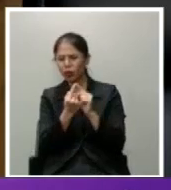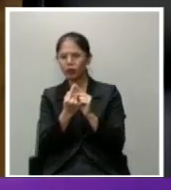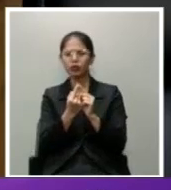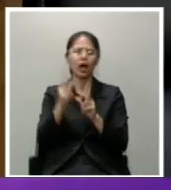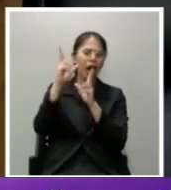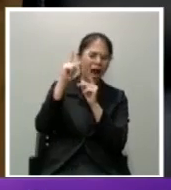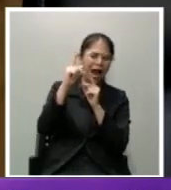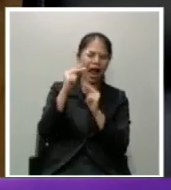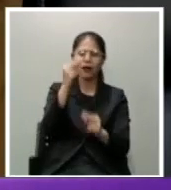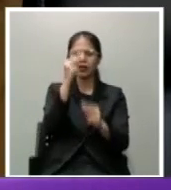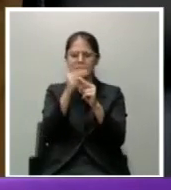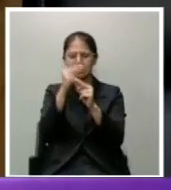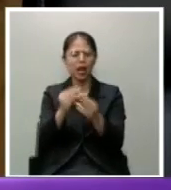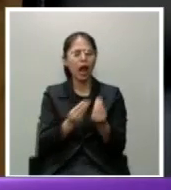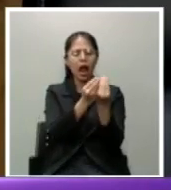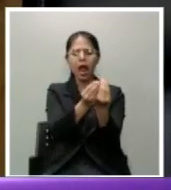งให้กับทุกรัฐบาล